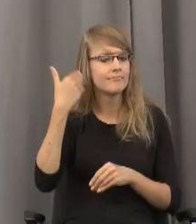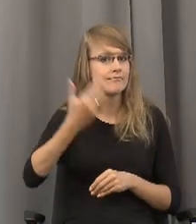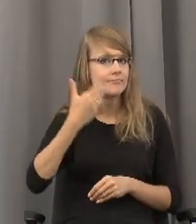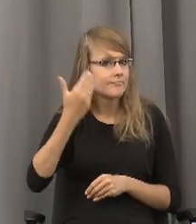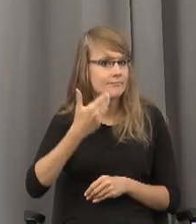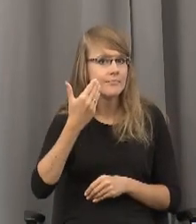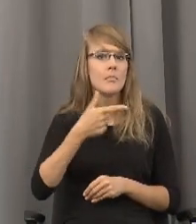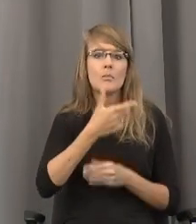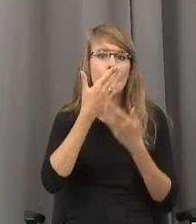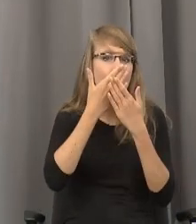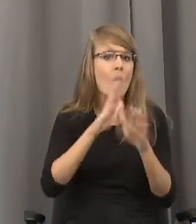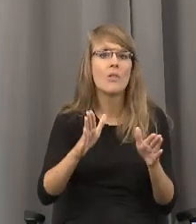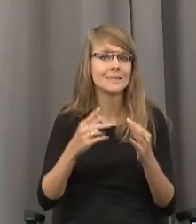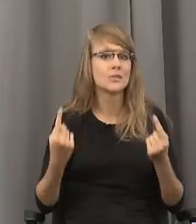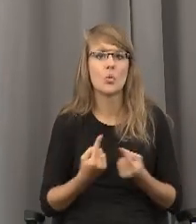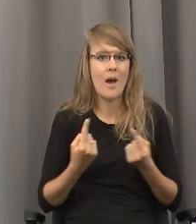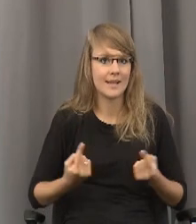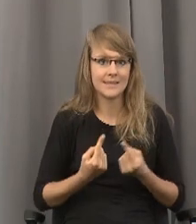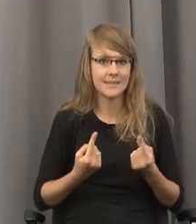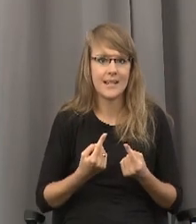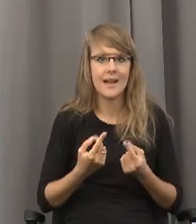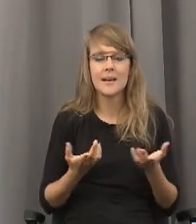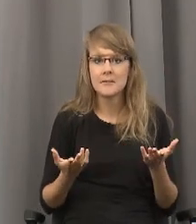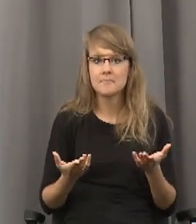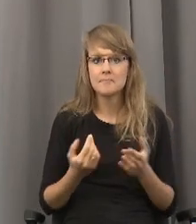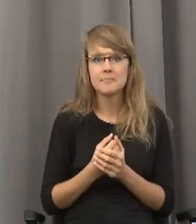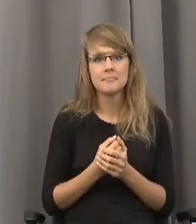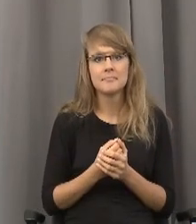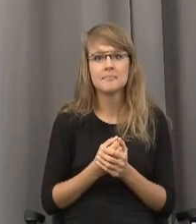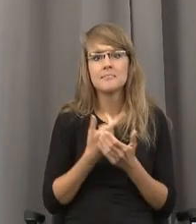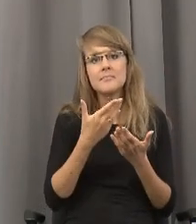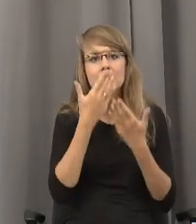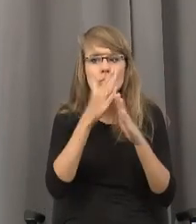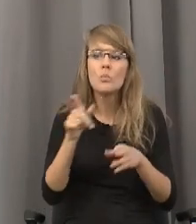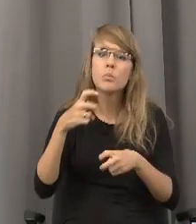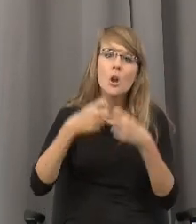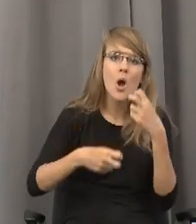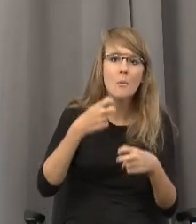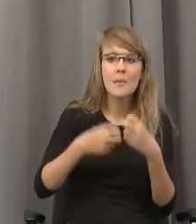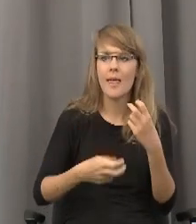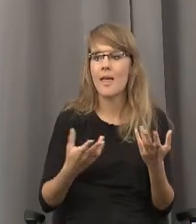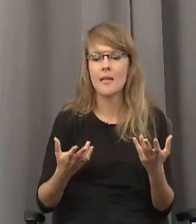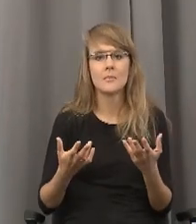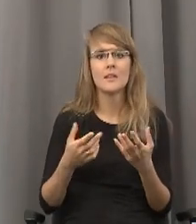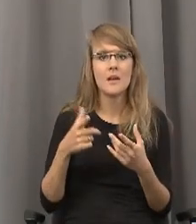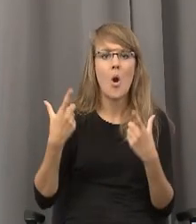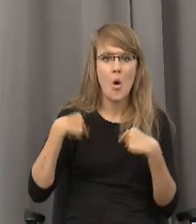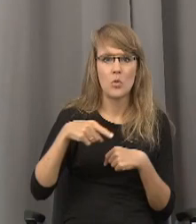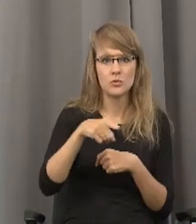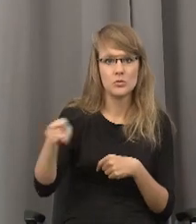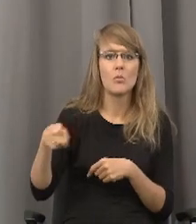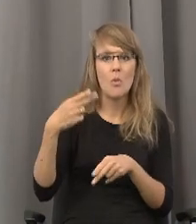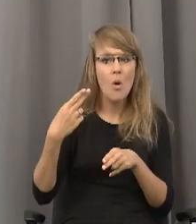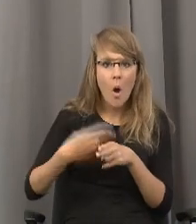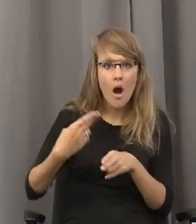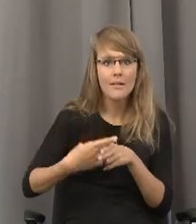wystąpienia pokazujące, jak jest, jakie są dylematy, jaka jest sytuacja osób chorujących